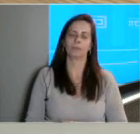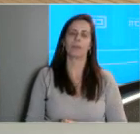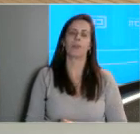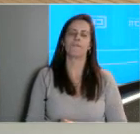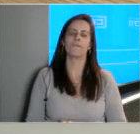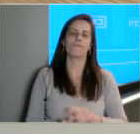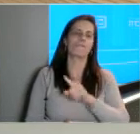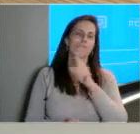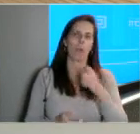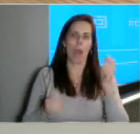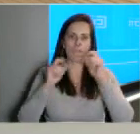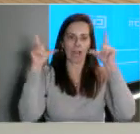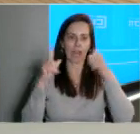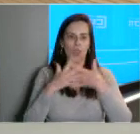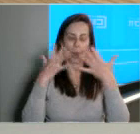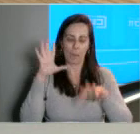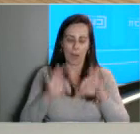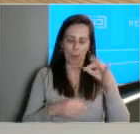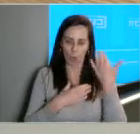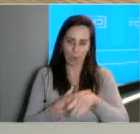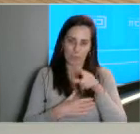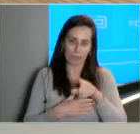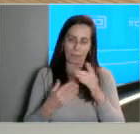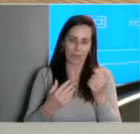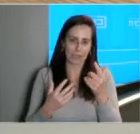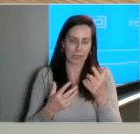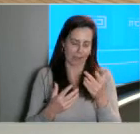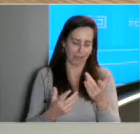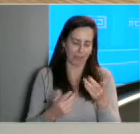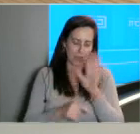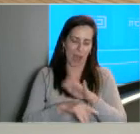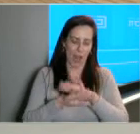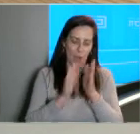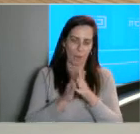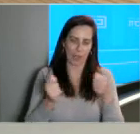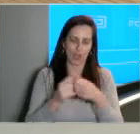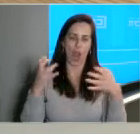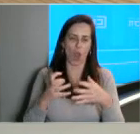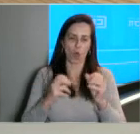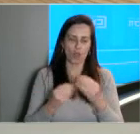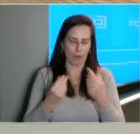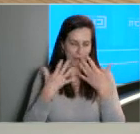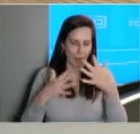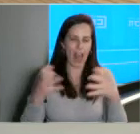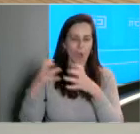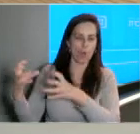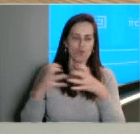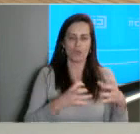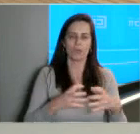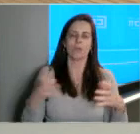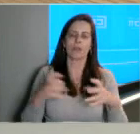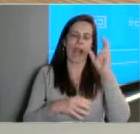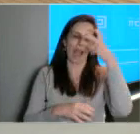לבן. ואולי ההפתעה הכי גדולה של הבחירות האחרונות, בעצם מה שקצת הכריע את הכף ככל הנראה בקשר לגרושים, שנדבר עוד מעט, המפלגה